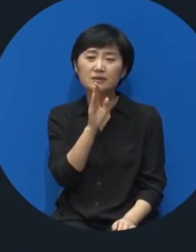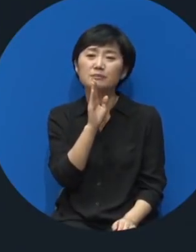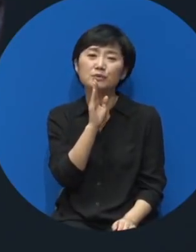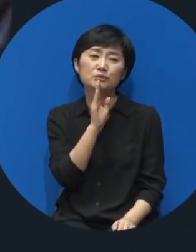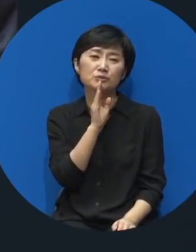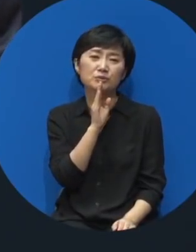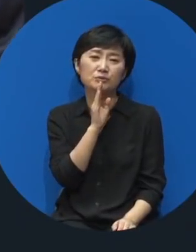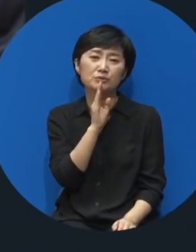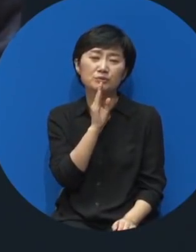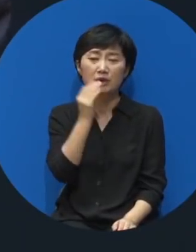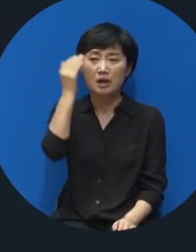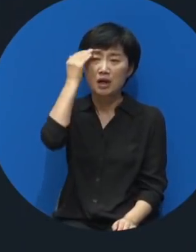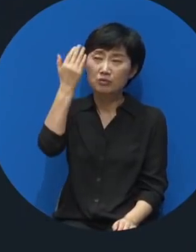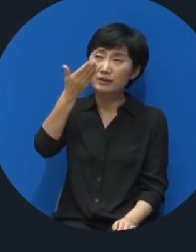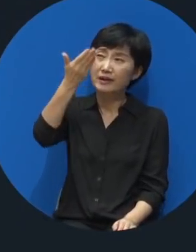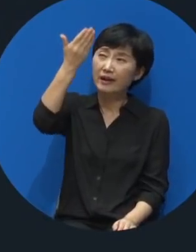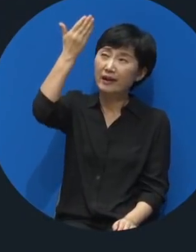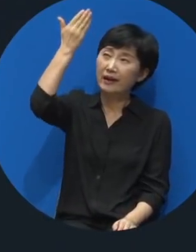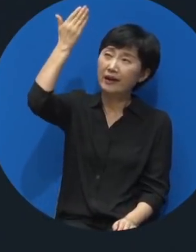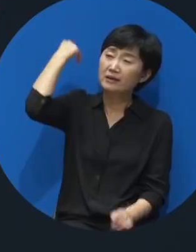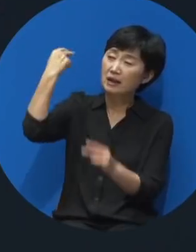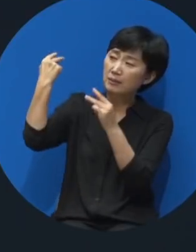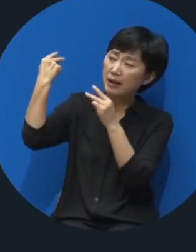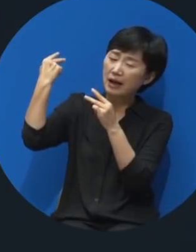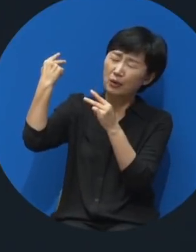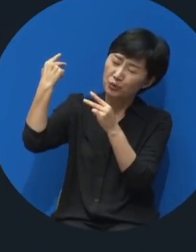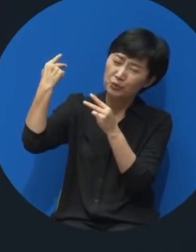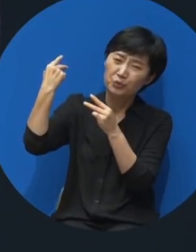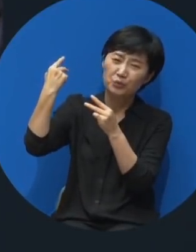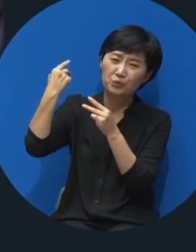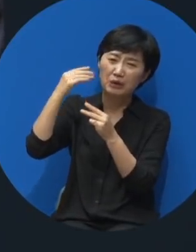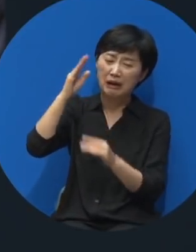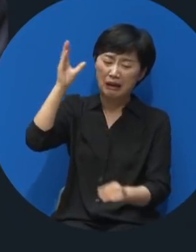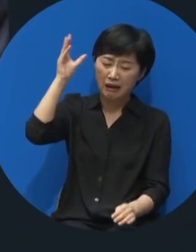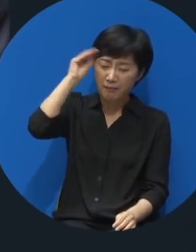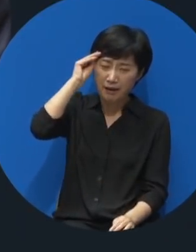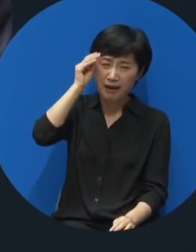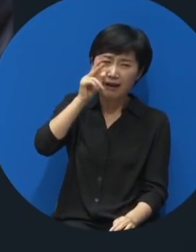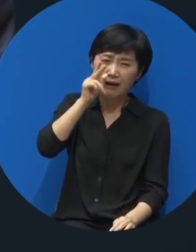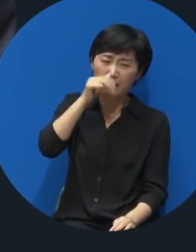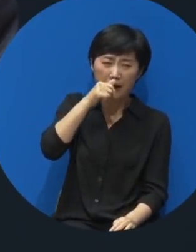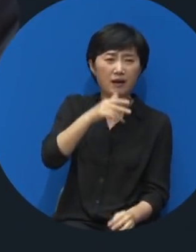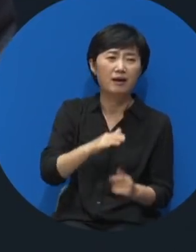是非常落后的国家，看到石头，看到木头，都在跪拜磕头。 진짜 우리나라 복음 들어서 운명이 싹 바뀌 다른 나라 보면 놀라지 않습니까?